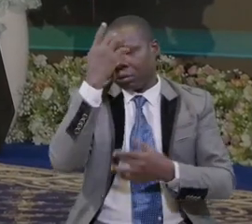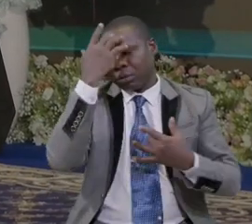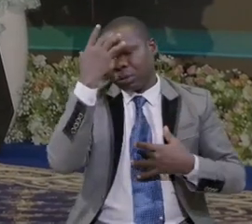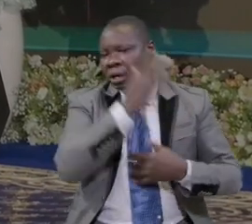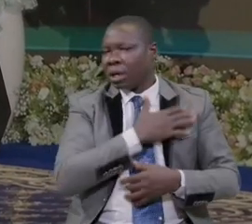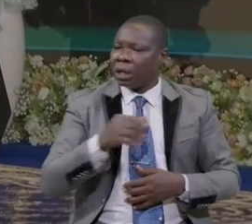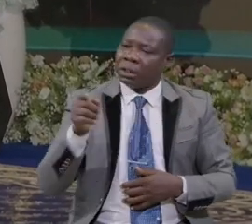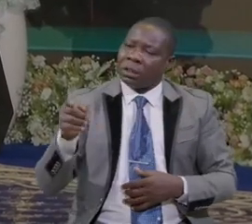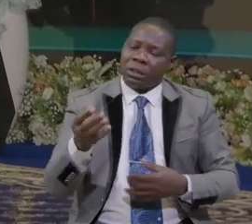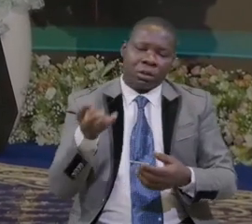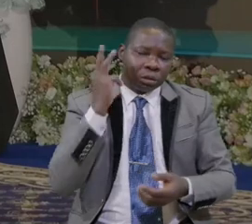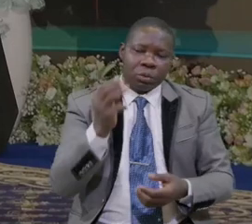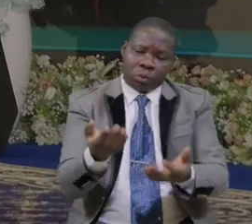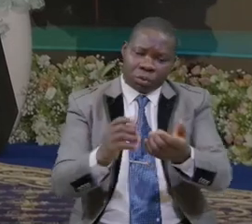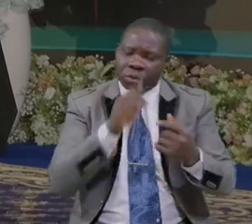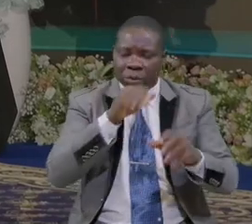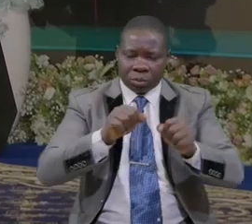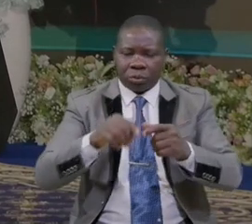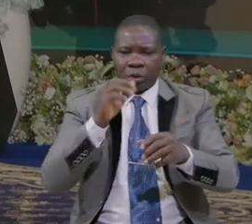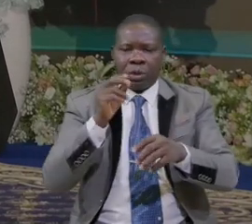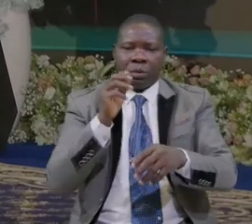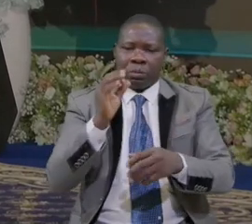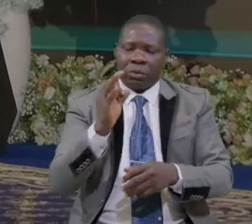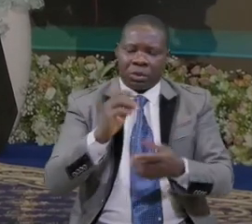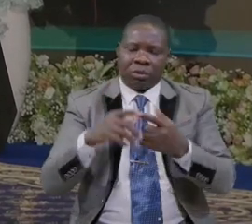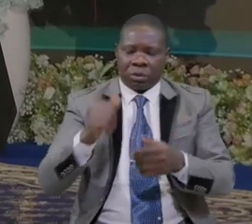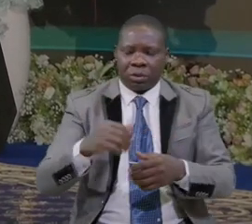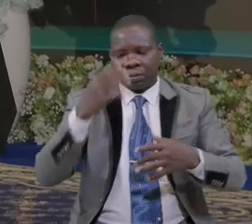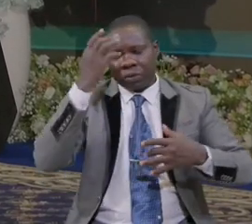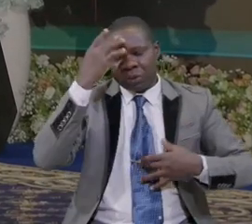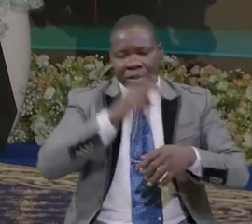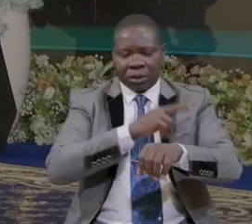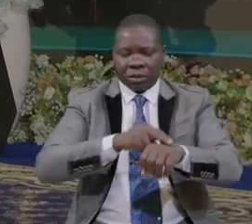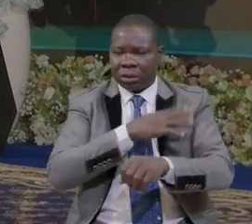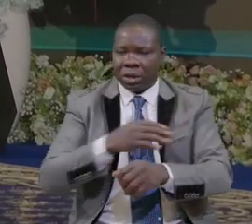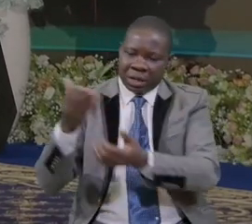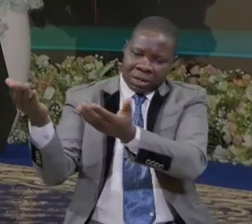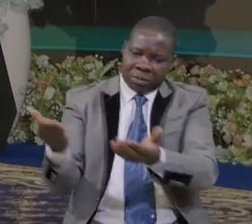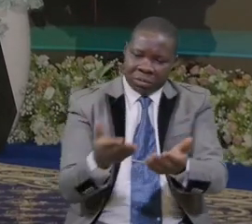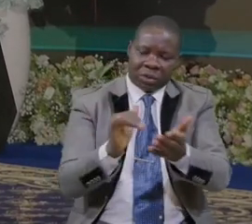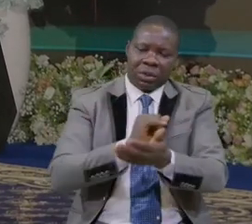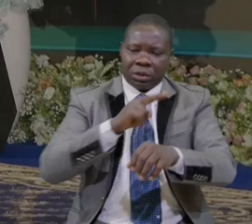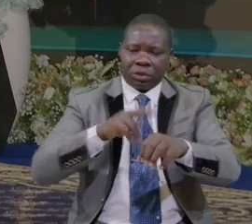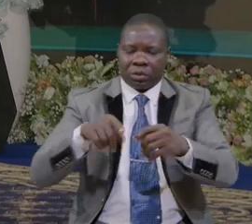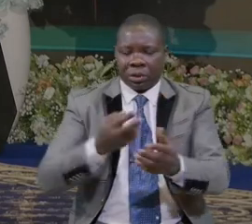Et il voulait prêcher à une nation malade pour ramener la nation du bon côté.